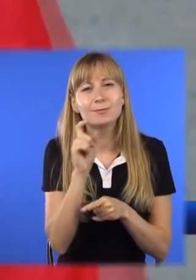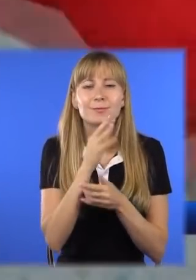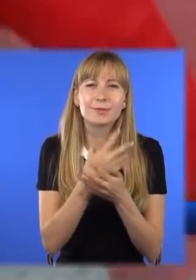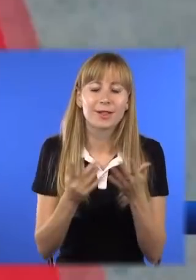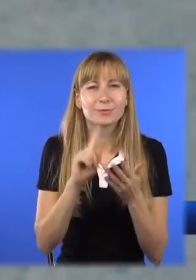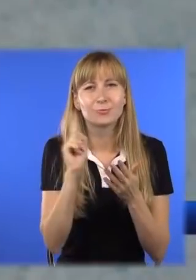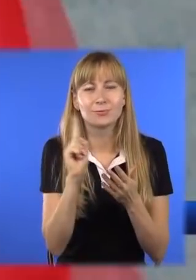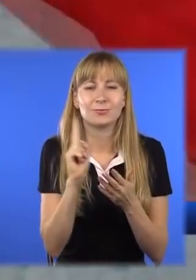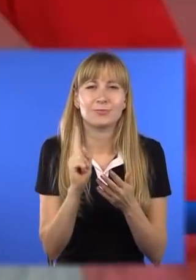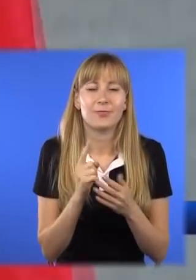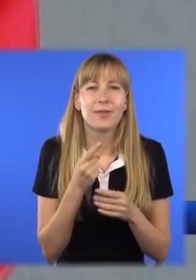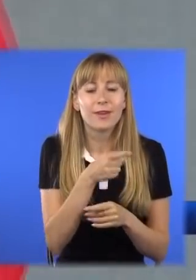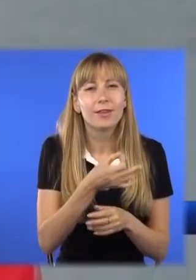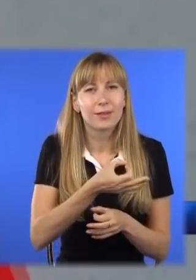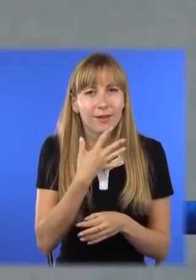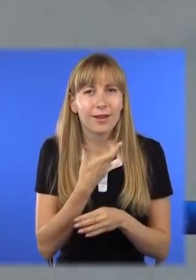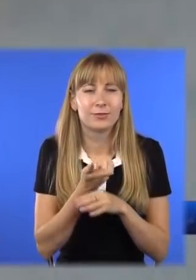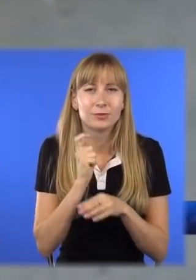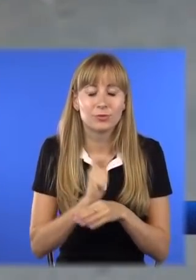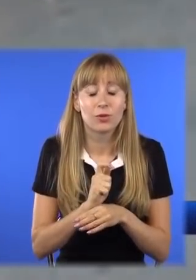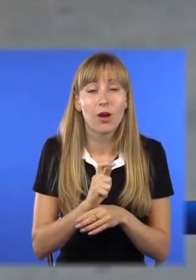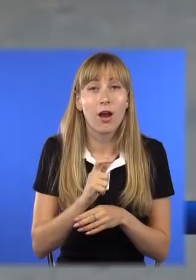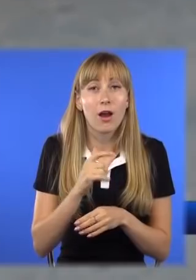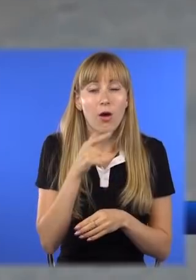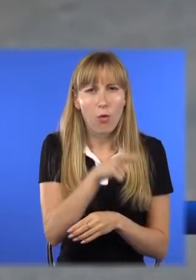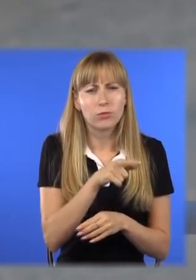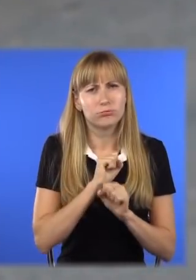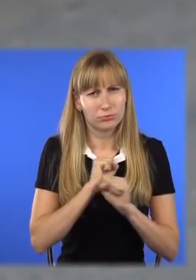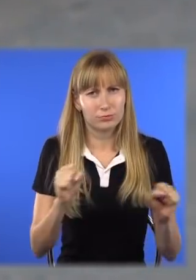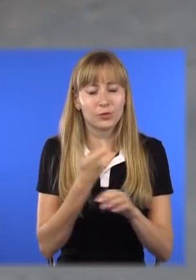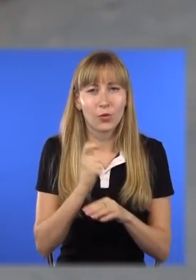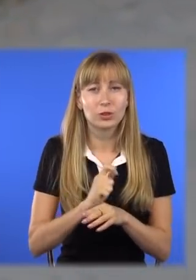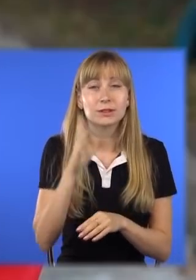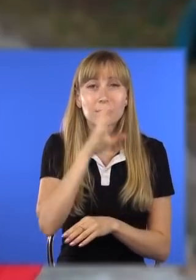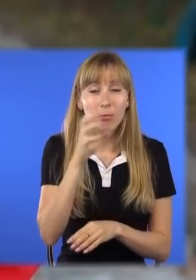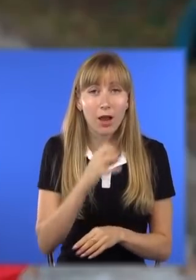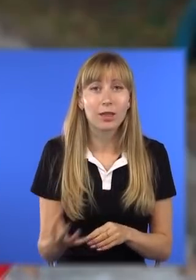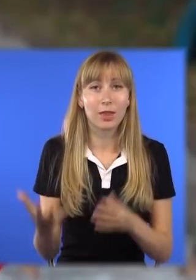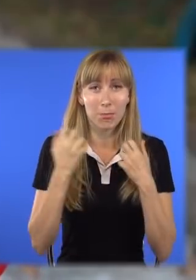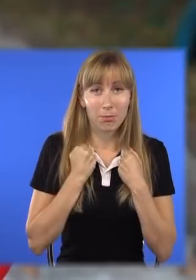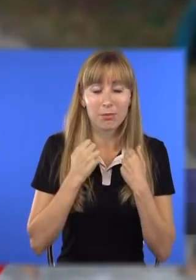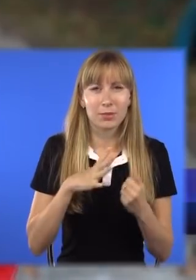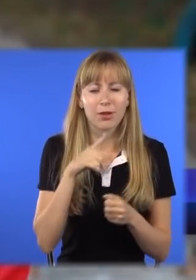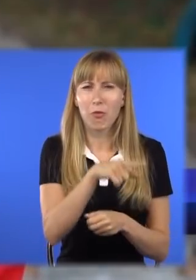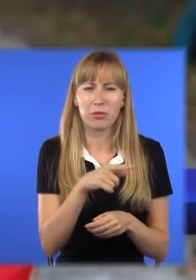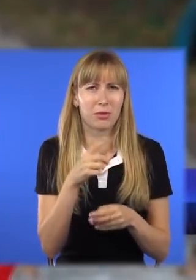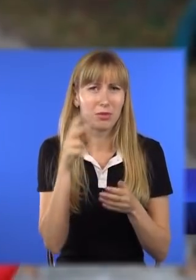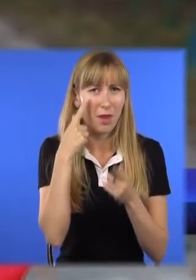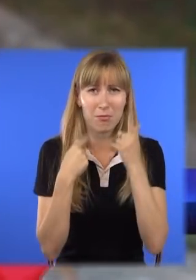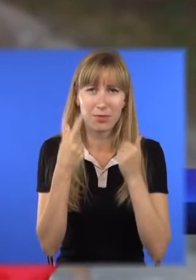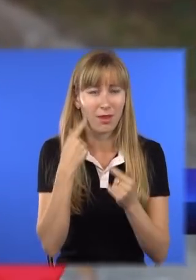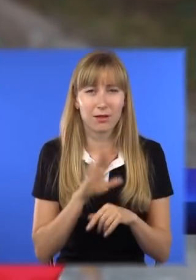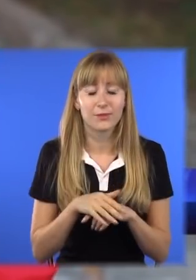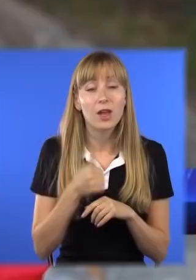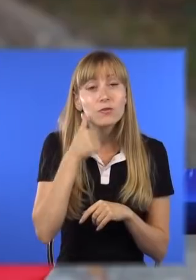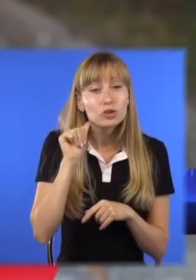Цьому підтвердження те, що після нападу собаки Микита запевняє, навіть не плакав. Вчора я хотів його погладити,